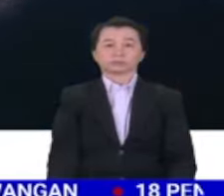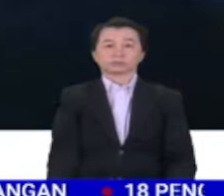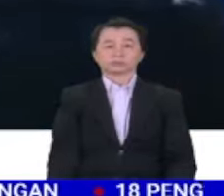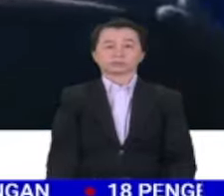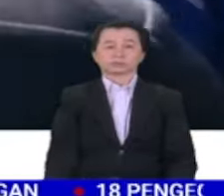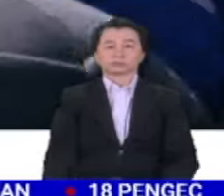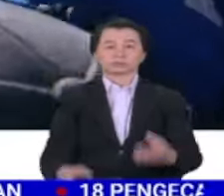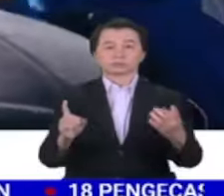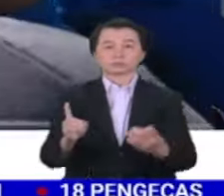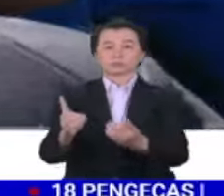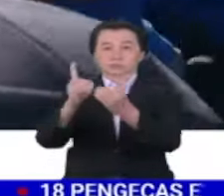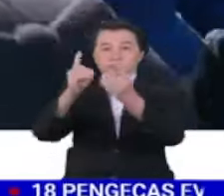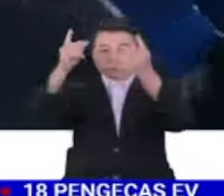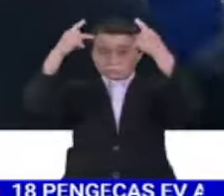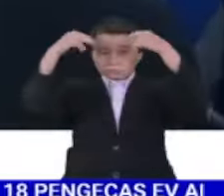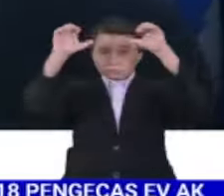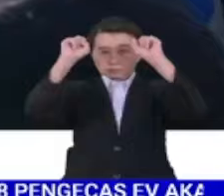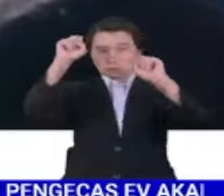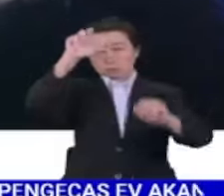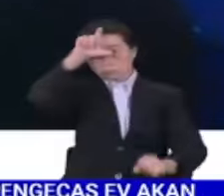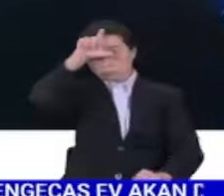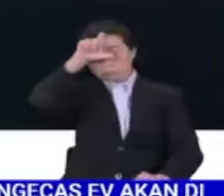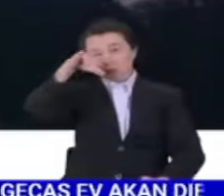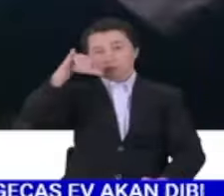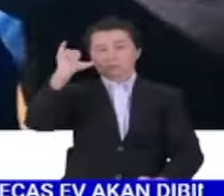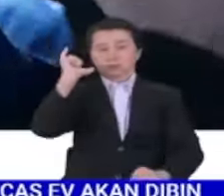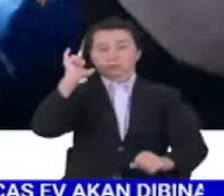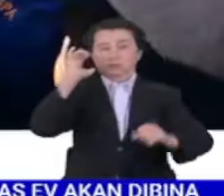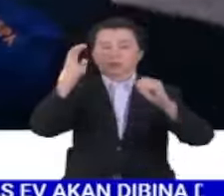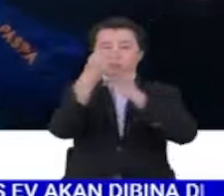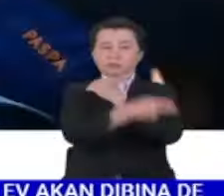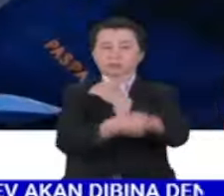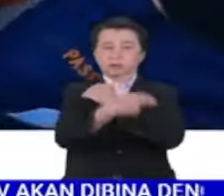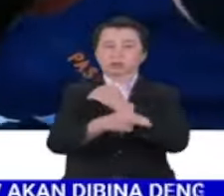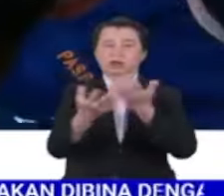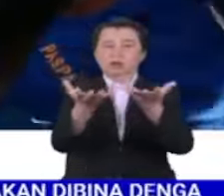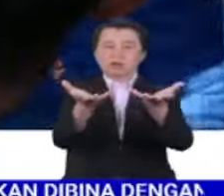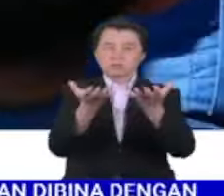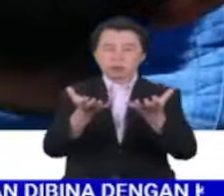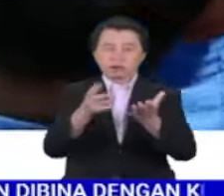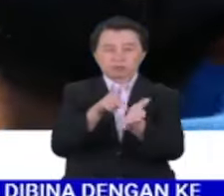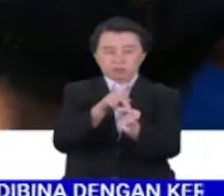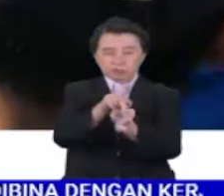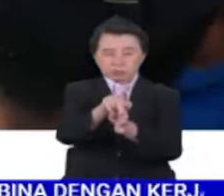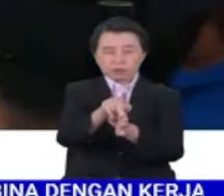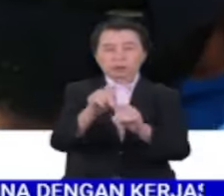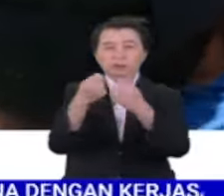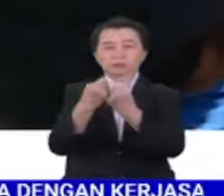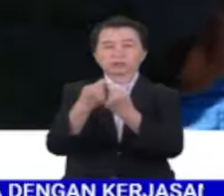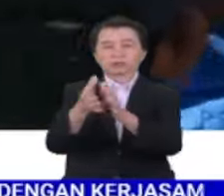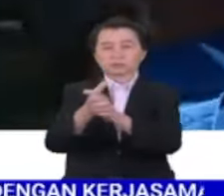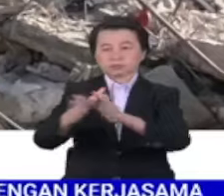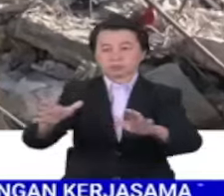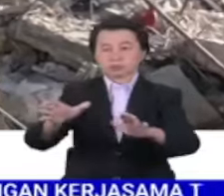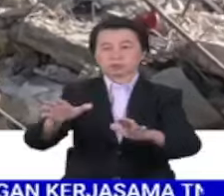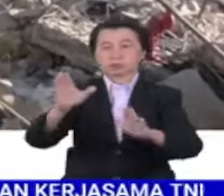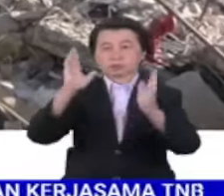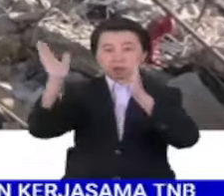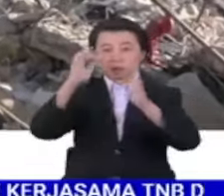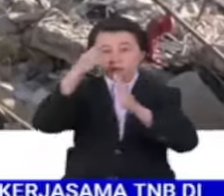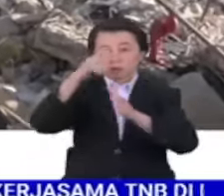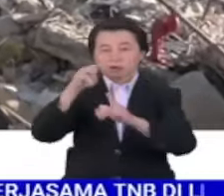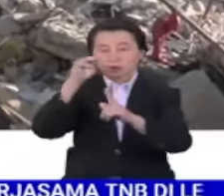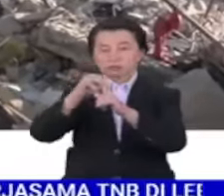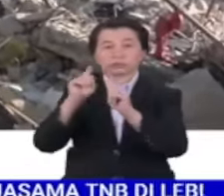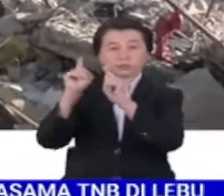hasil pertemuan dengan Presiden Turki semalam negara berkendaraan masih memerlukan kebakaran pasukan penyelamat Malaysia untuk